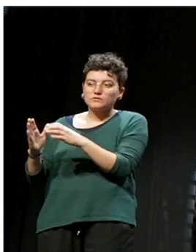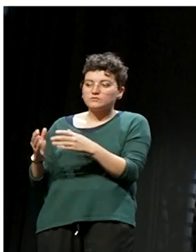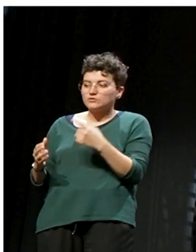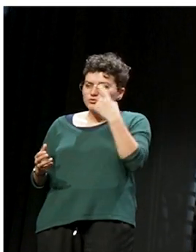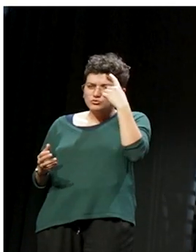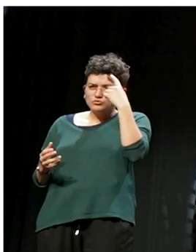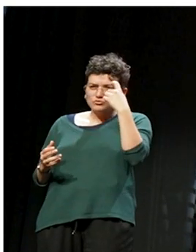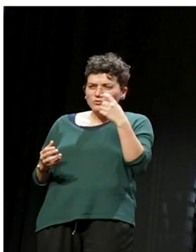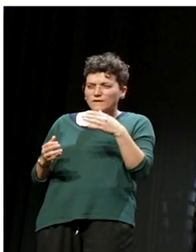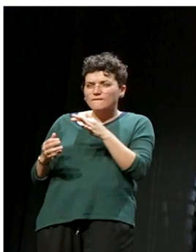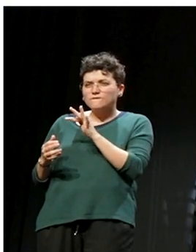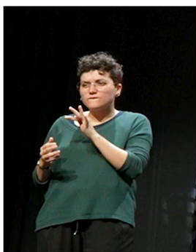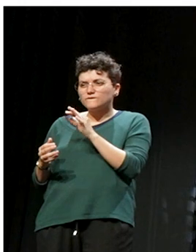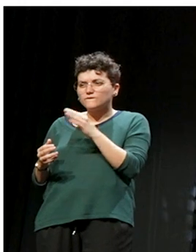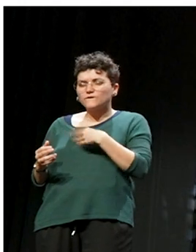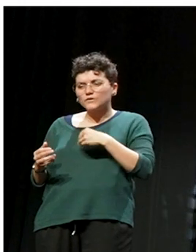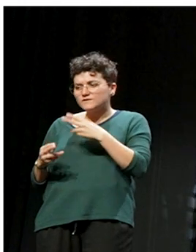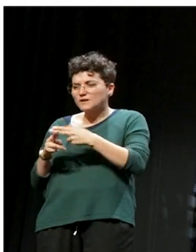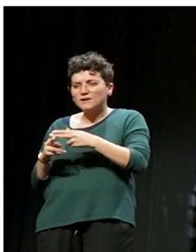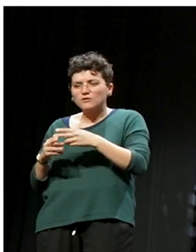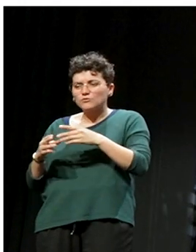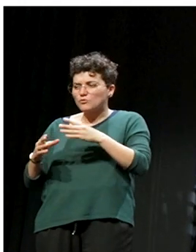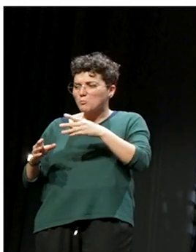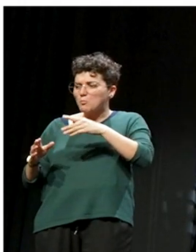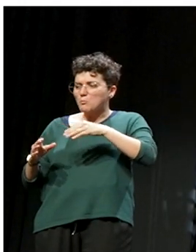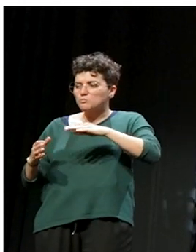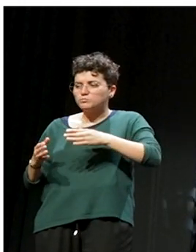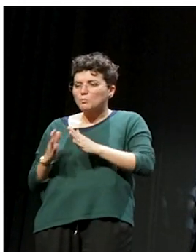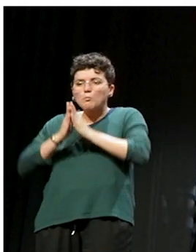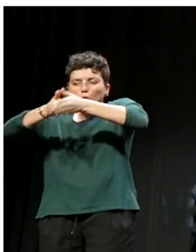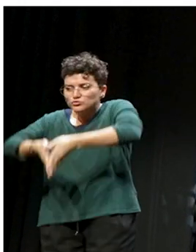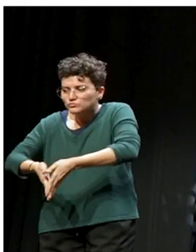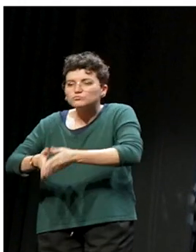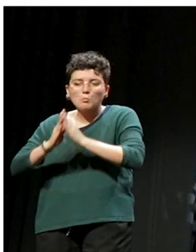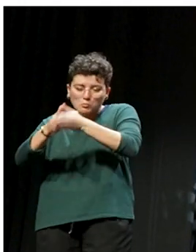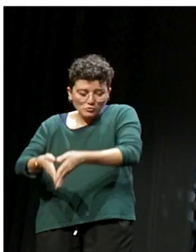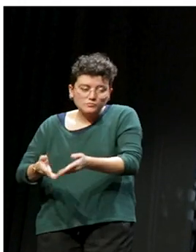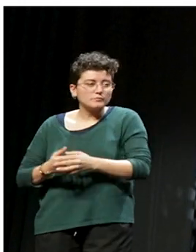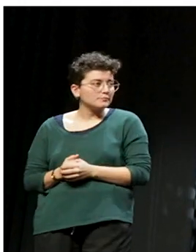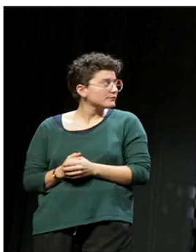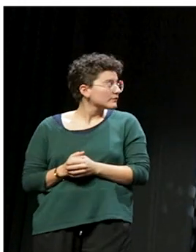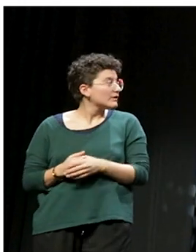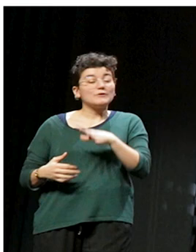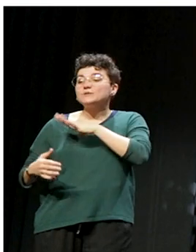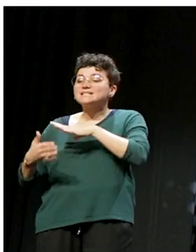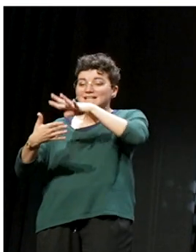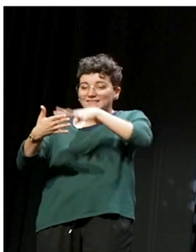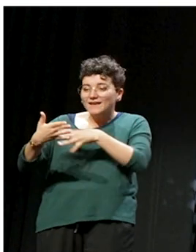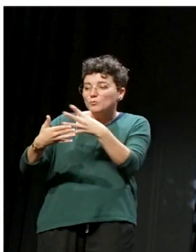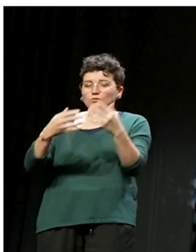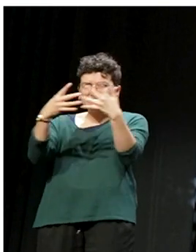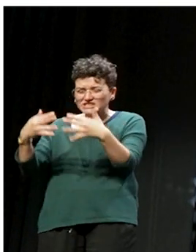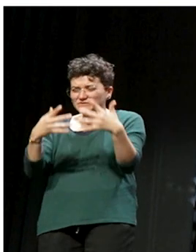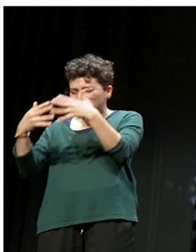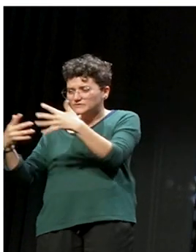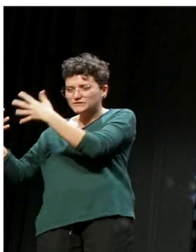c'est bizarre. En fait, c'est une sorte de carte d'identité numérique, hein, un tableau de chiffres, et ces tableaux de chiffres correspondent à des styles. D'accord. Et si